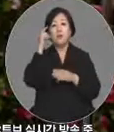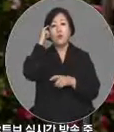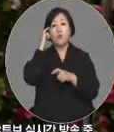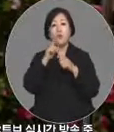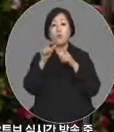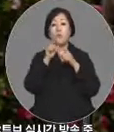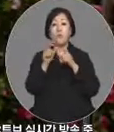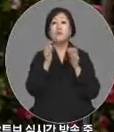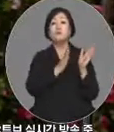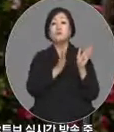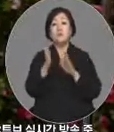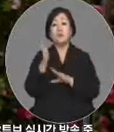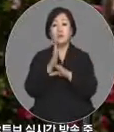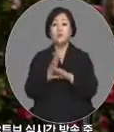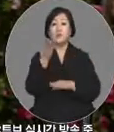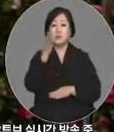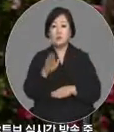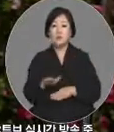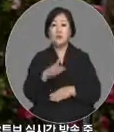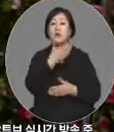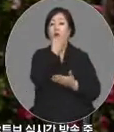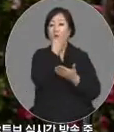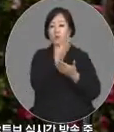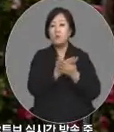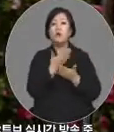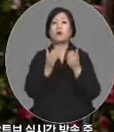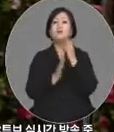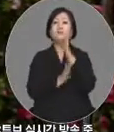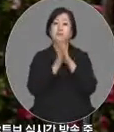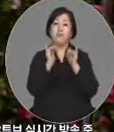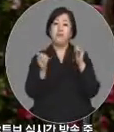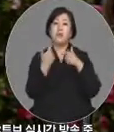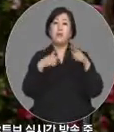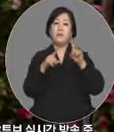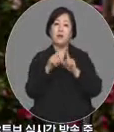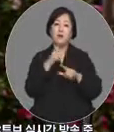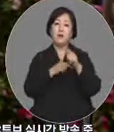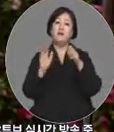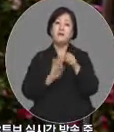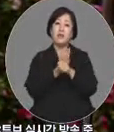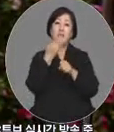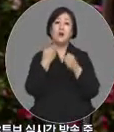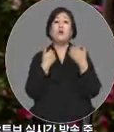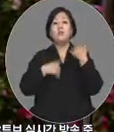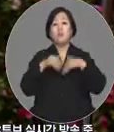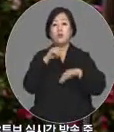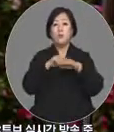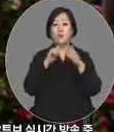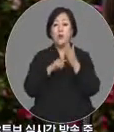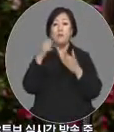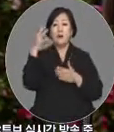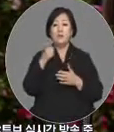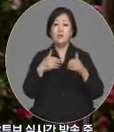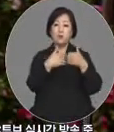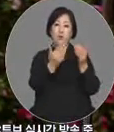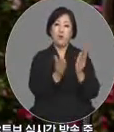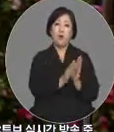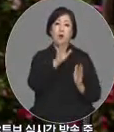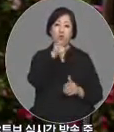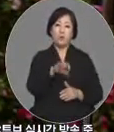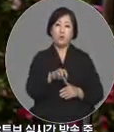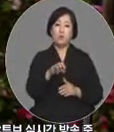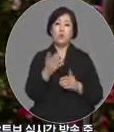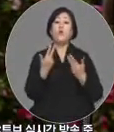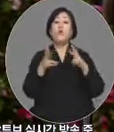하고 있습니다. 네. 무엇보다도 중요한 것은 시민들이 더욱 사랑하고 즐길 수 있는 공간으로 우리